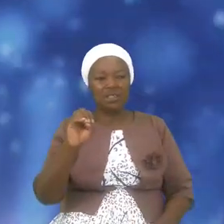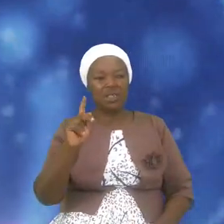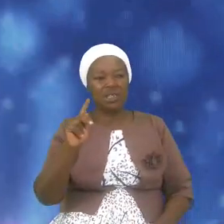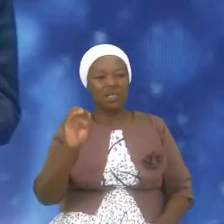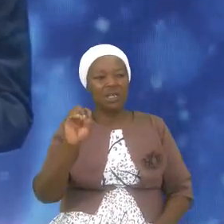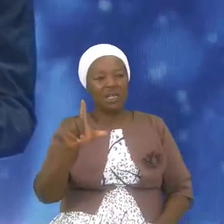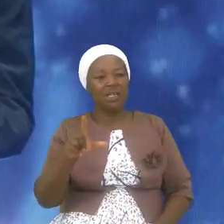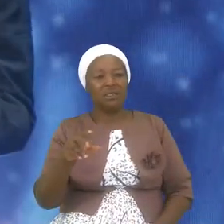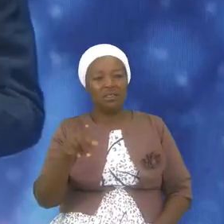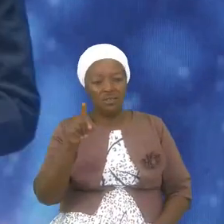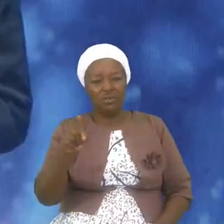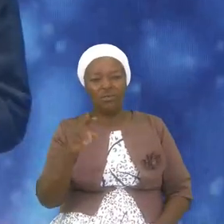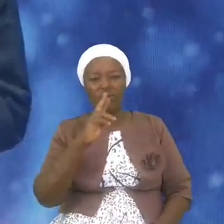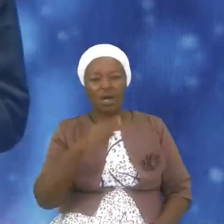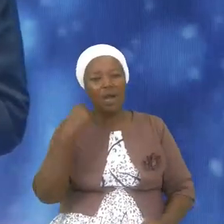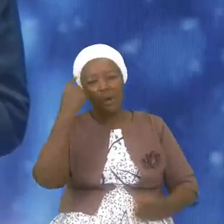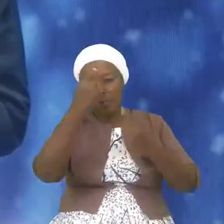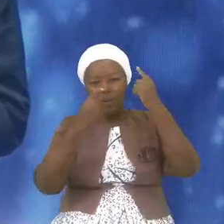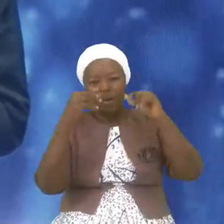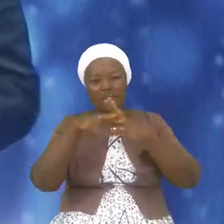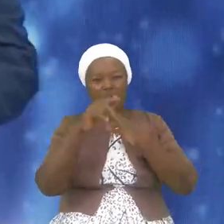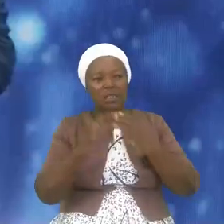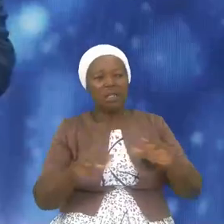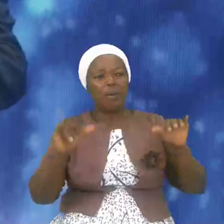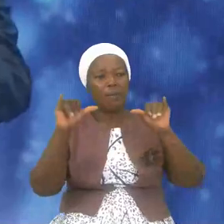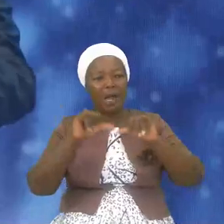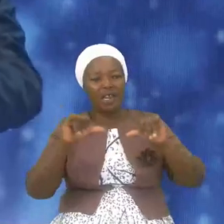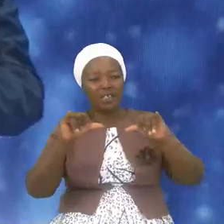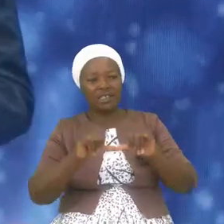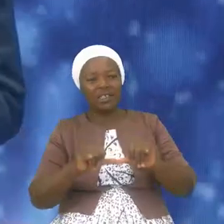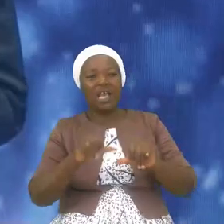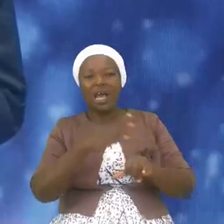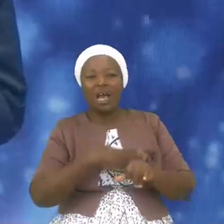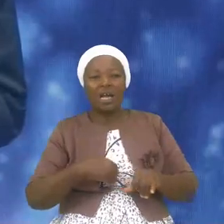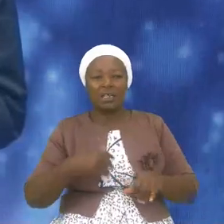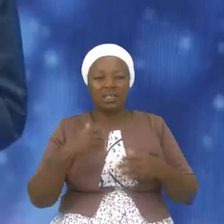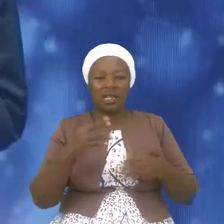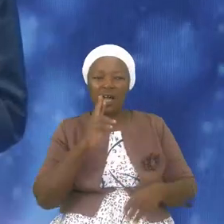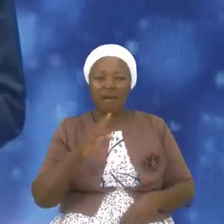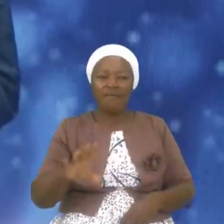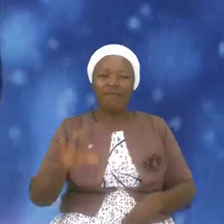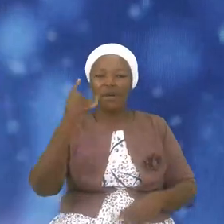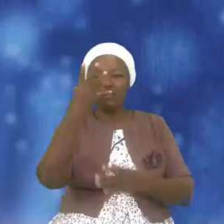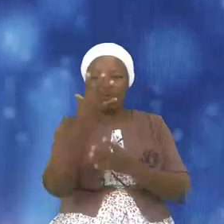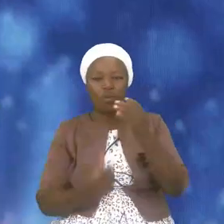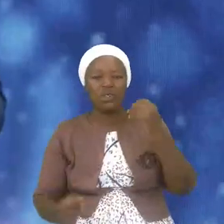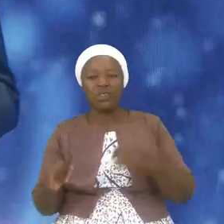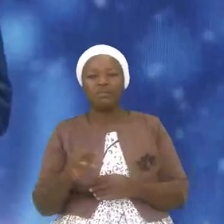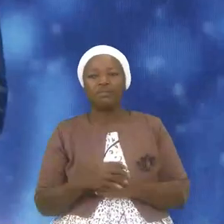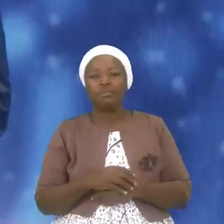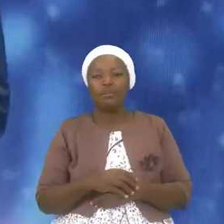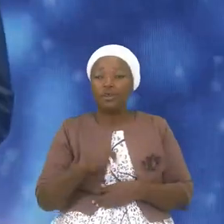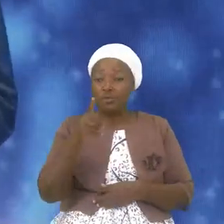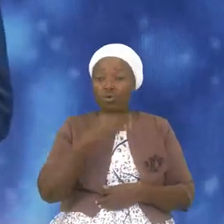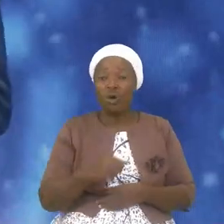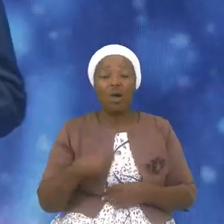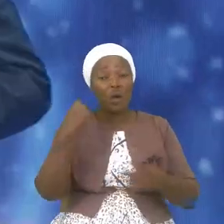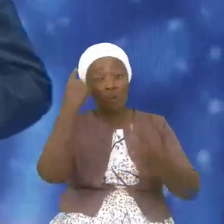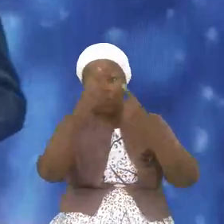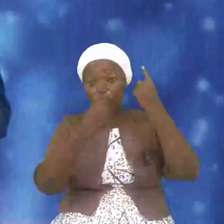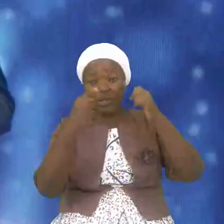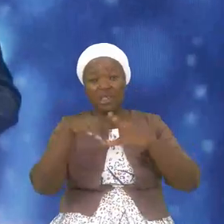pesé dans la balance de Dieu et tu as été trouvé léger. Tu as été